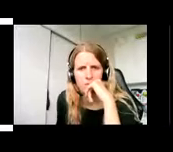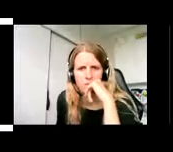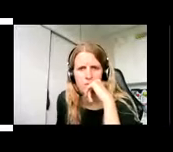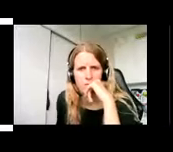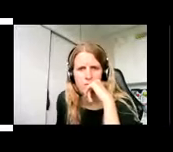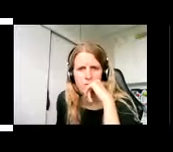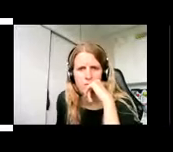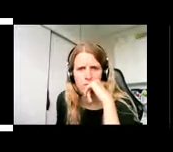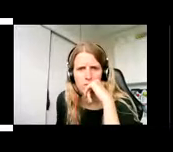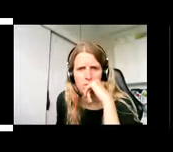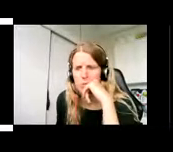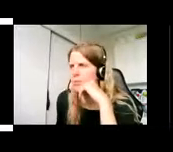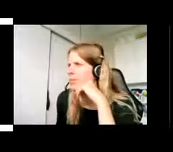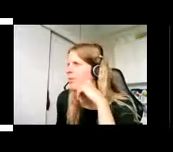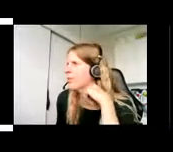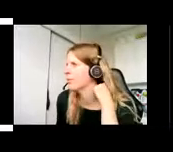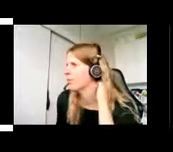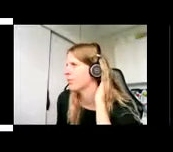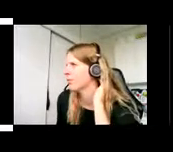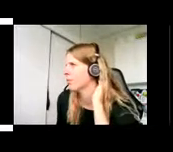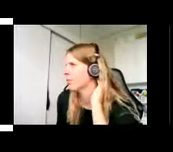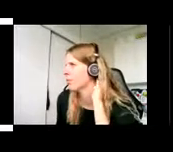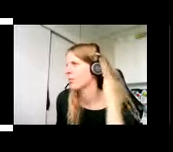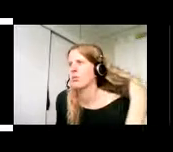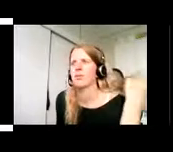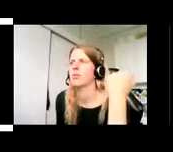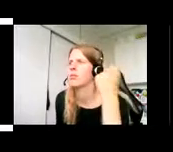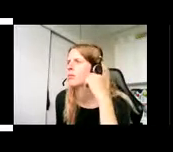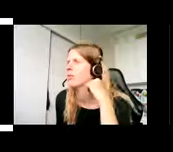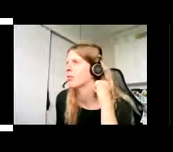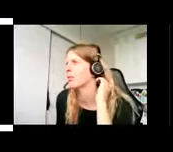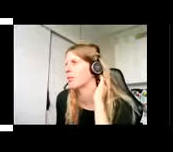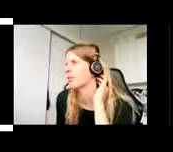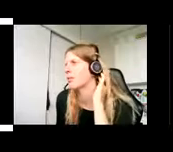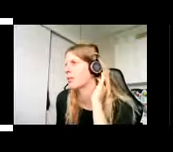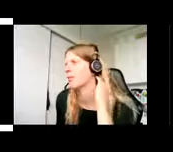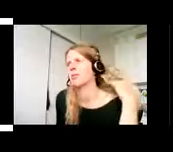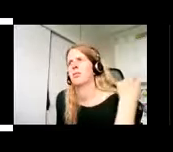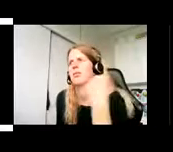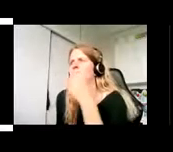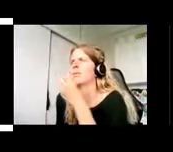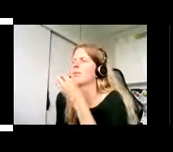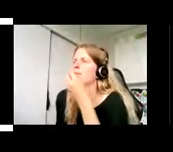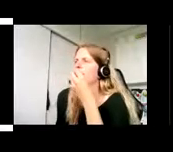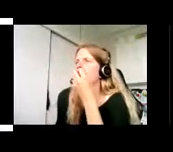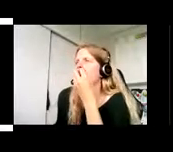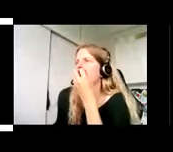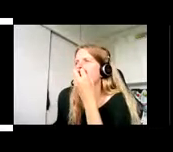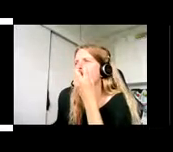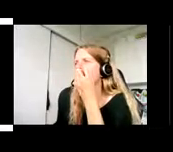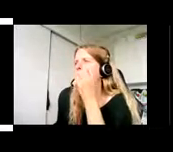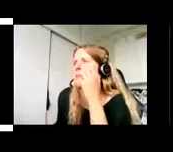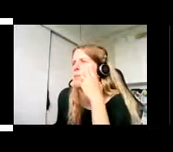De basisregels ook, die weten we ondertussen ook al, buiten, buiten, buiten. Probeer alles buiten te doen. En waar het niet kan, of de binnenruimtes die je